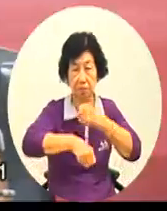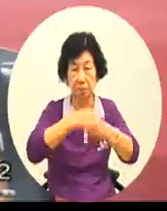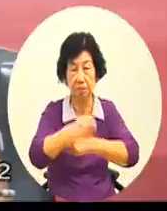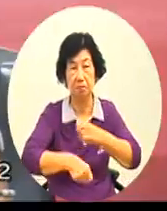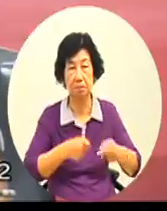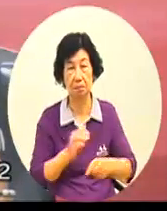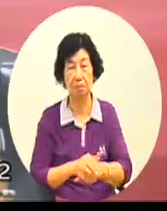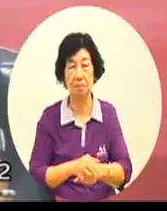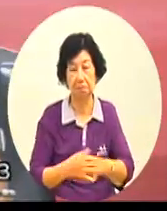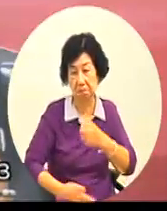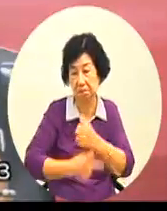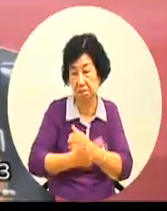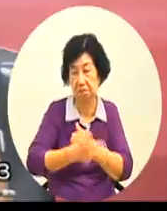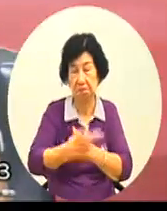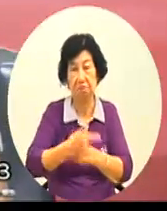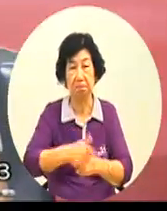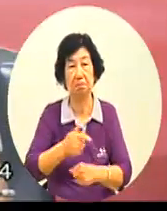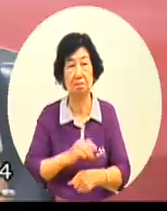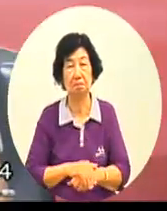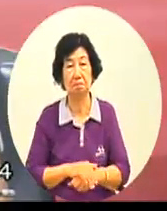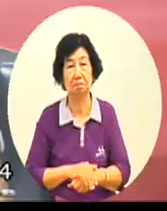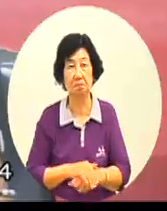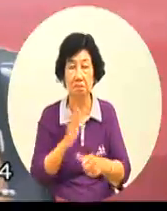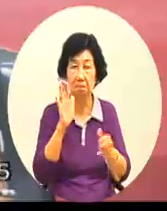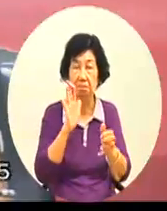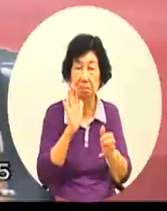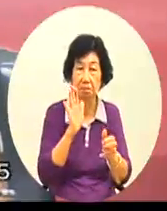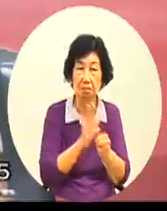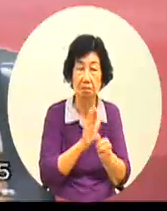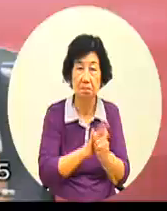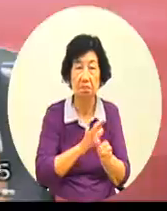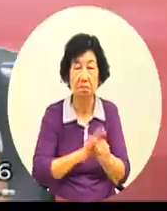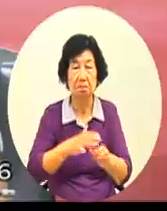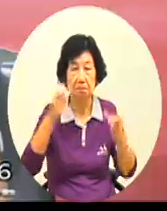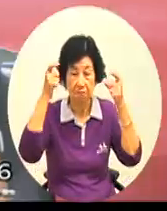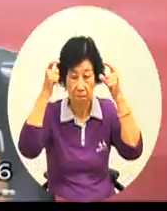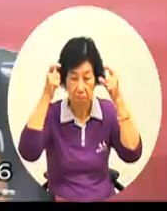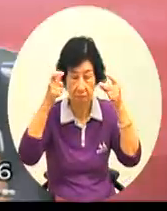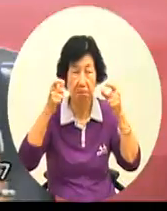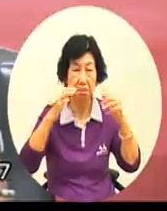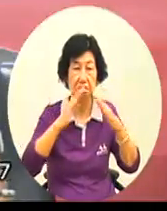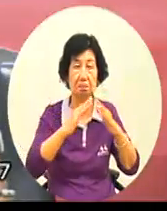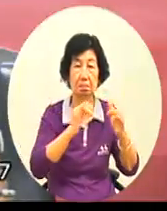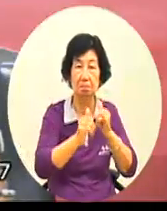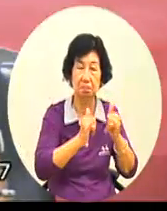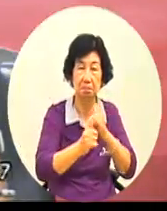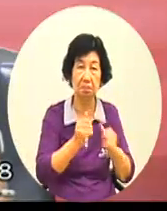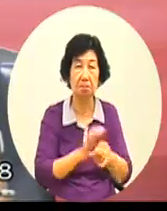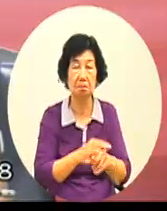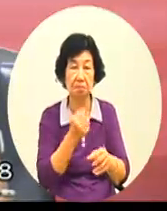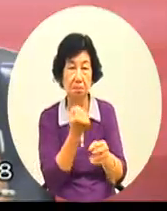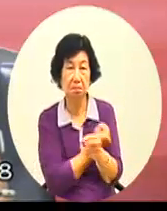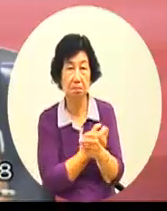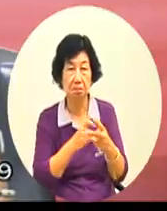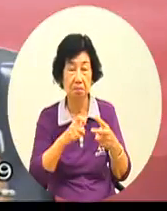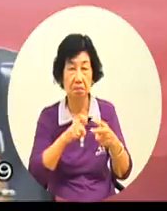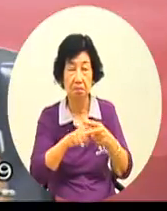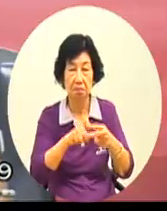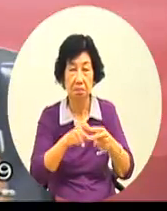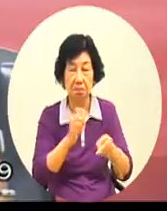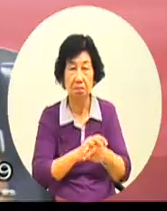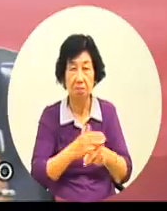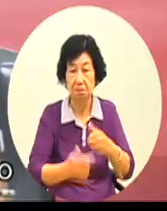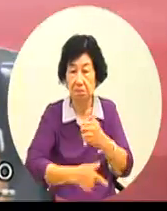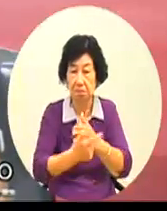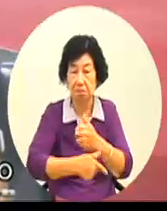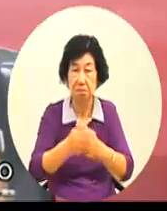主动积极， 是 就是让高雄市所有的这个市民都知道劳工局积极在招募这样的